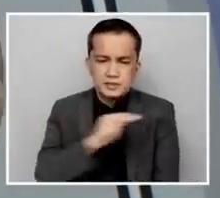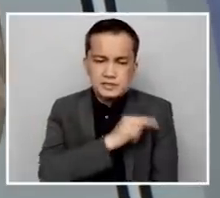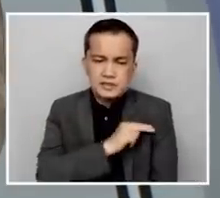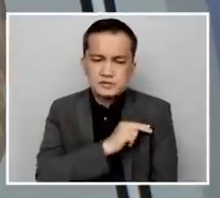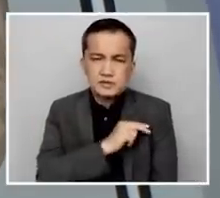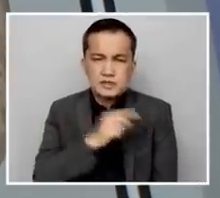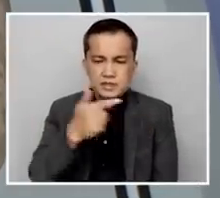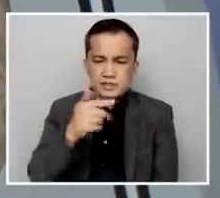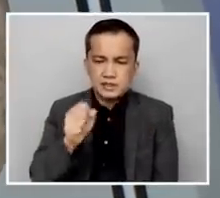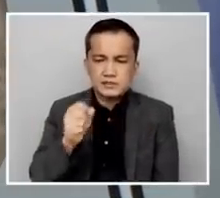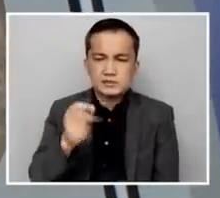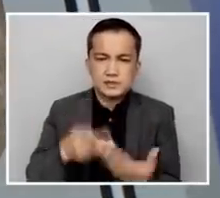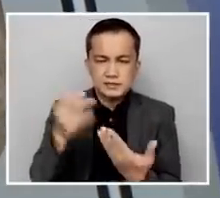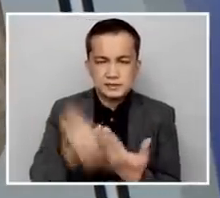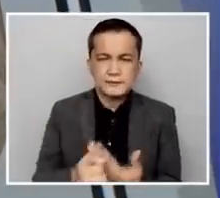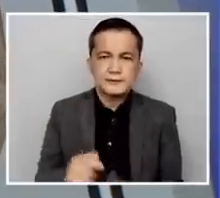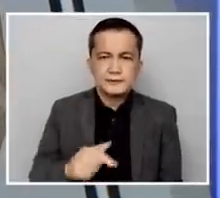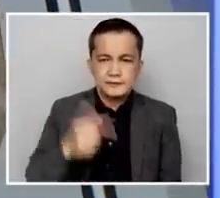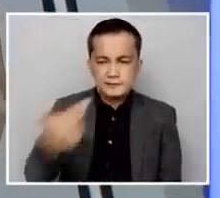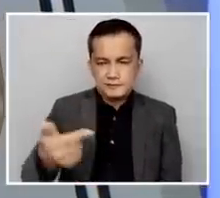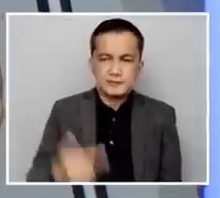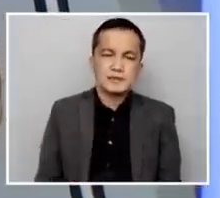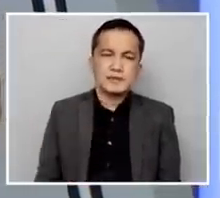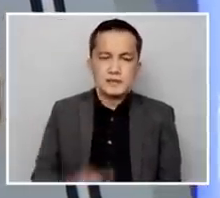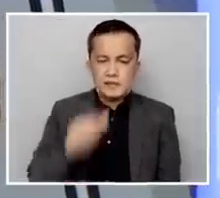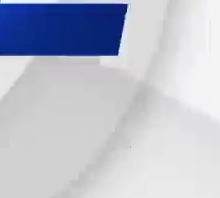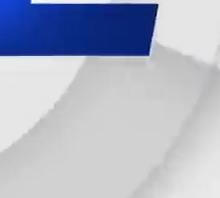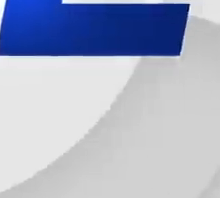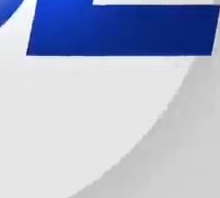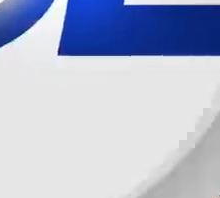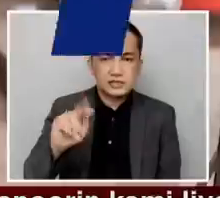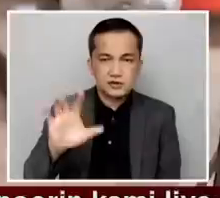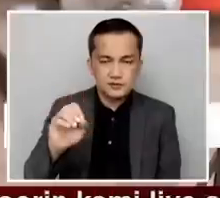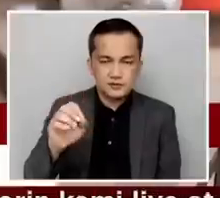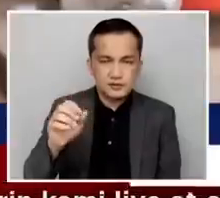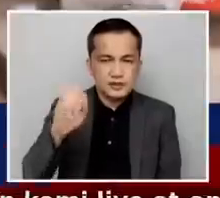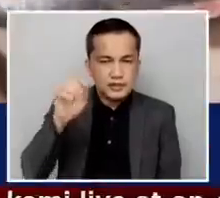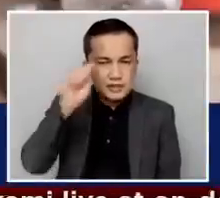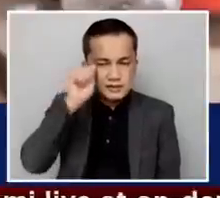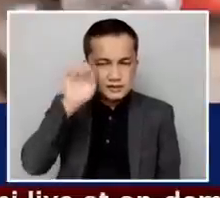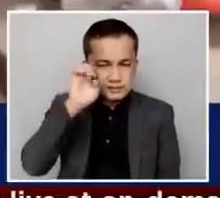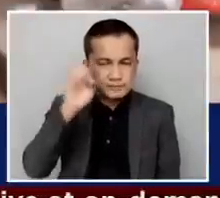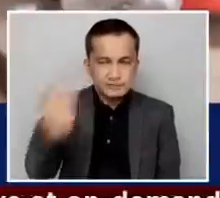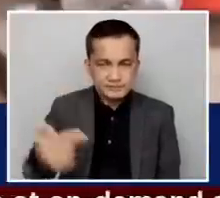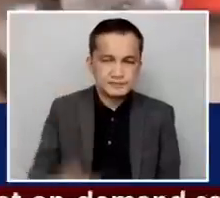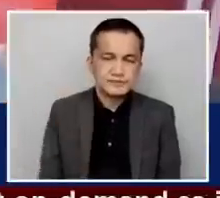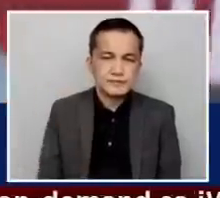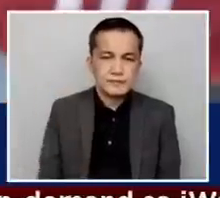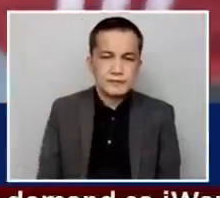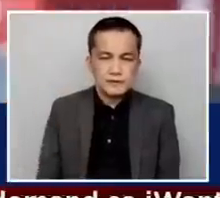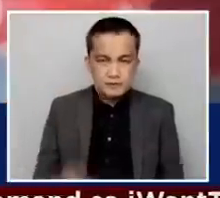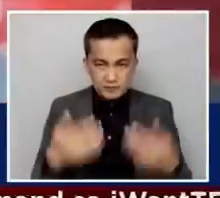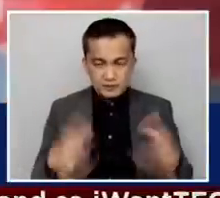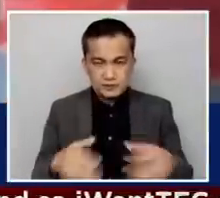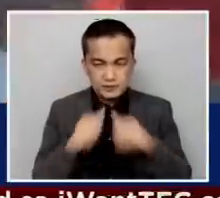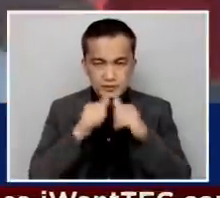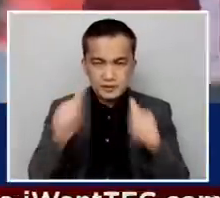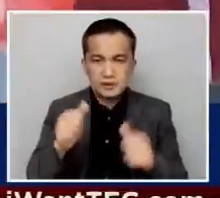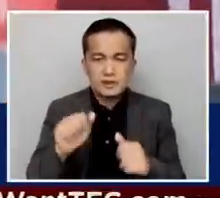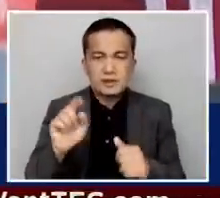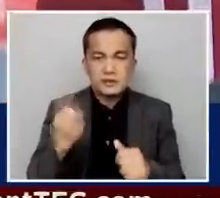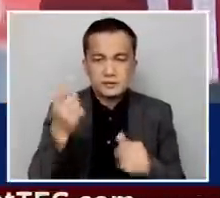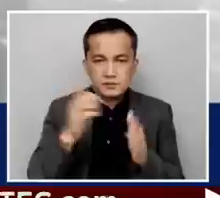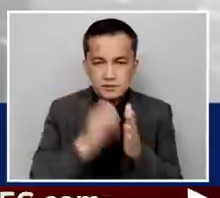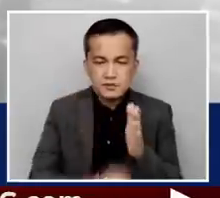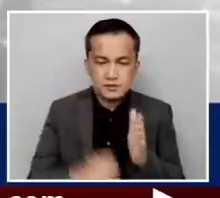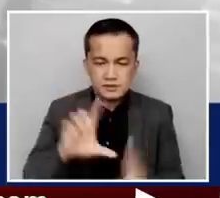Nagpapatrol, Alvin L. Chico. Matapos mag-anunsyo ng pisong rollback sa LPG